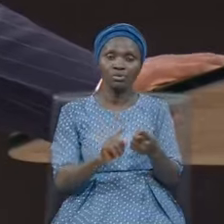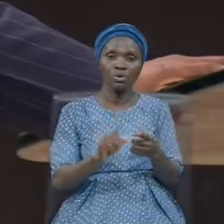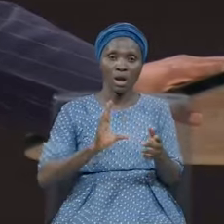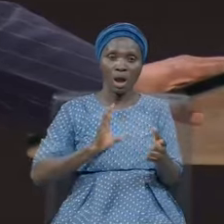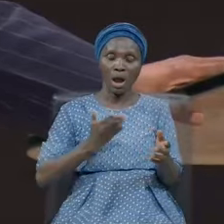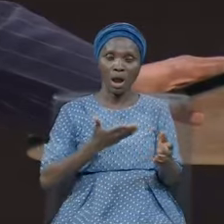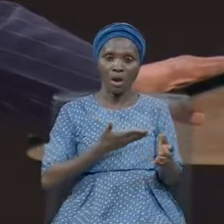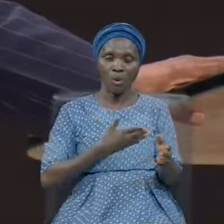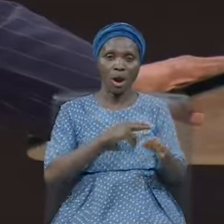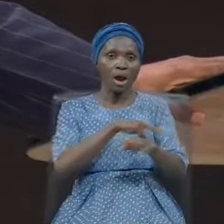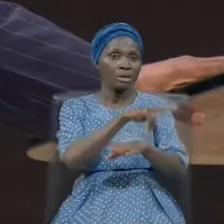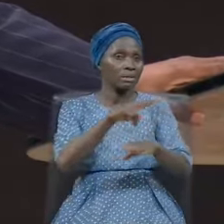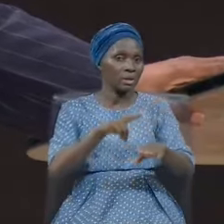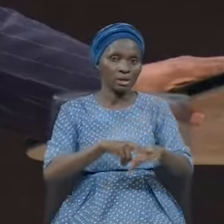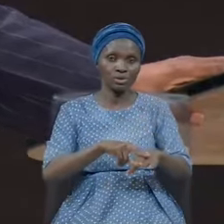selon